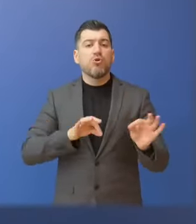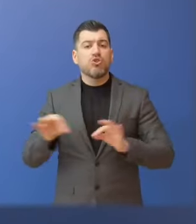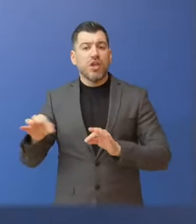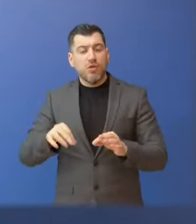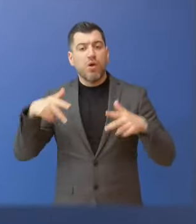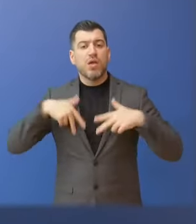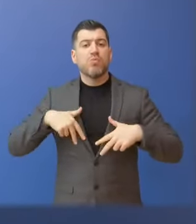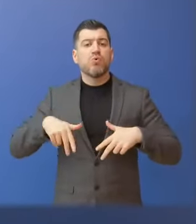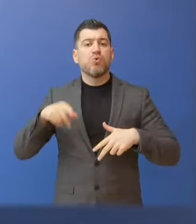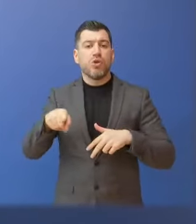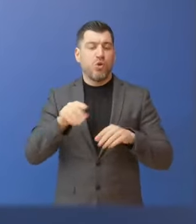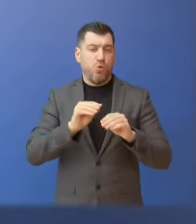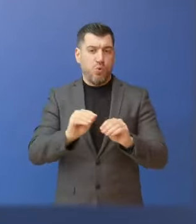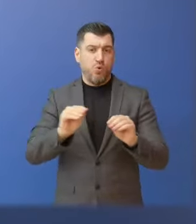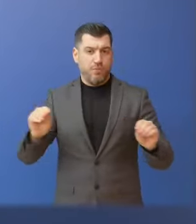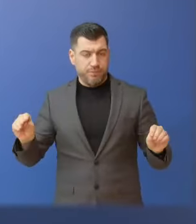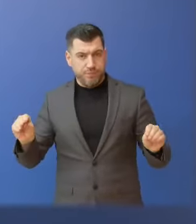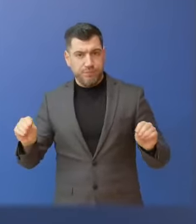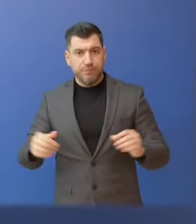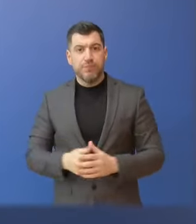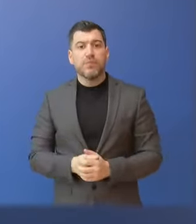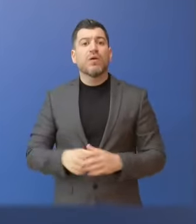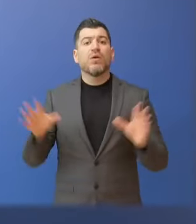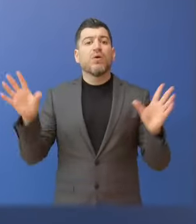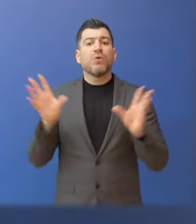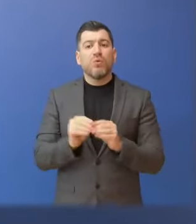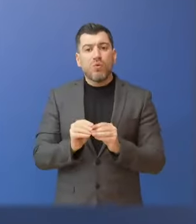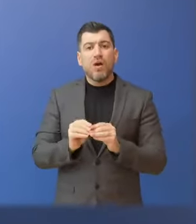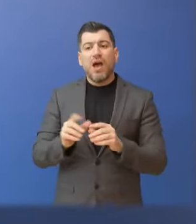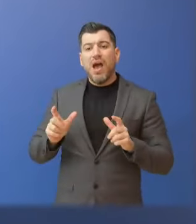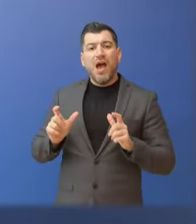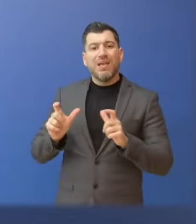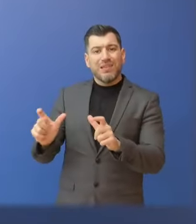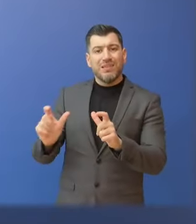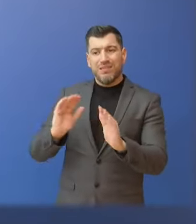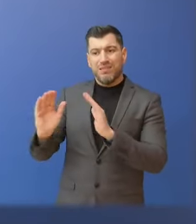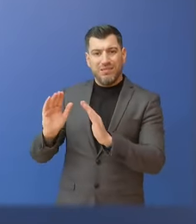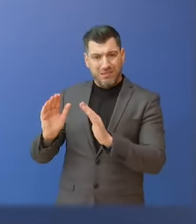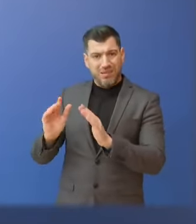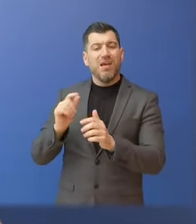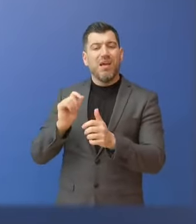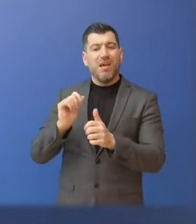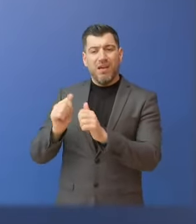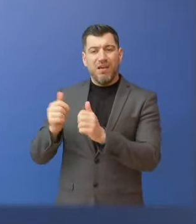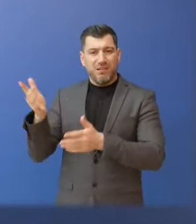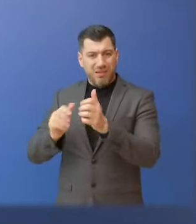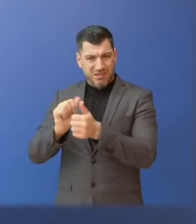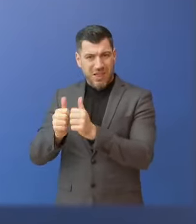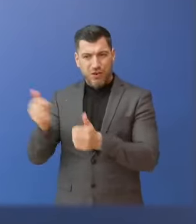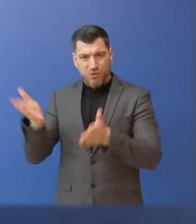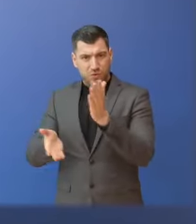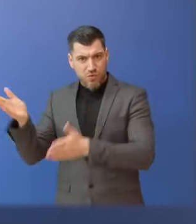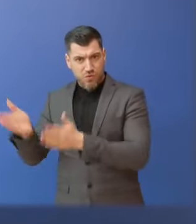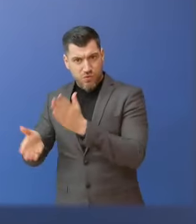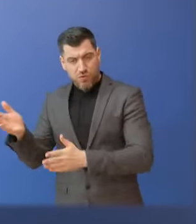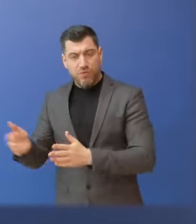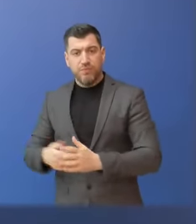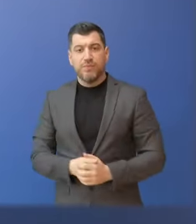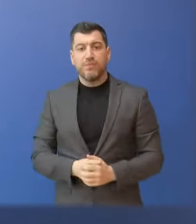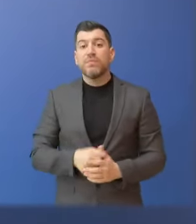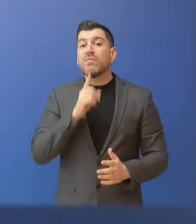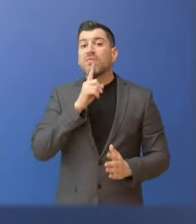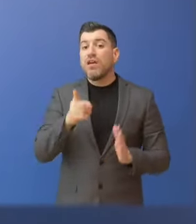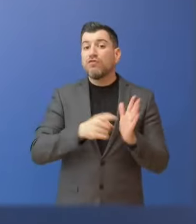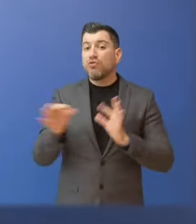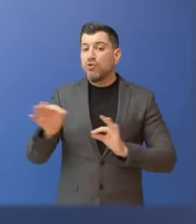την αποτροπή και αντιμετώπιση της βίας στο πλαίσιο αθλητικών συναντήσεων οι διατάξεις δημιουργούν ένα συνεκτικό πλαίσιο για την αντιμετώπιση